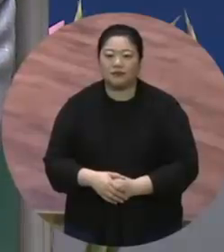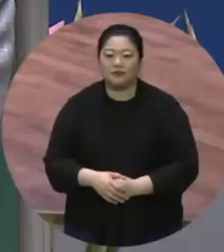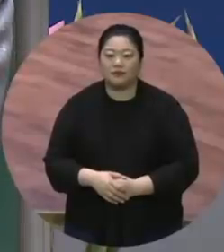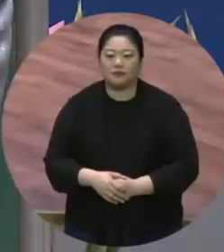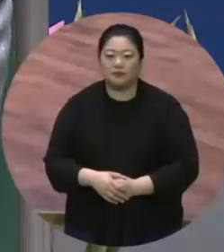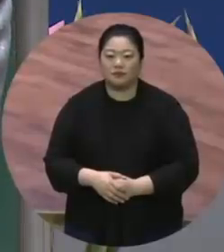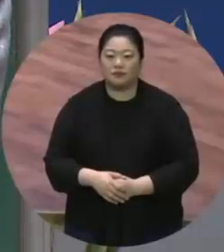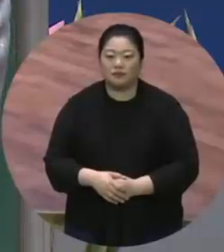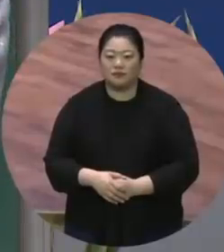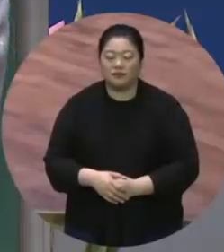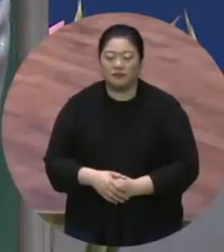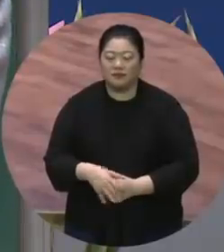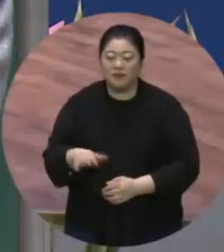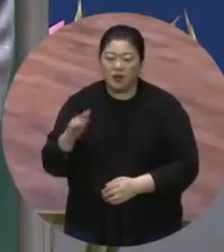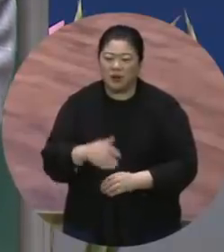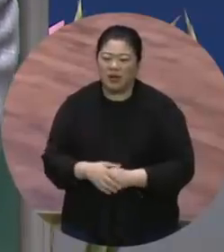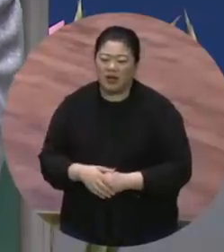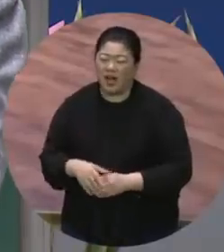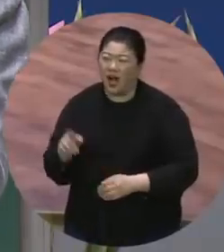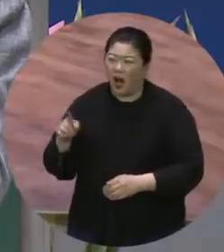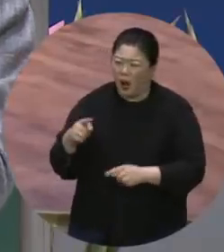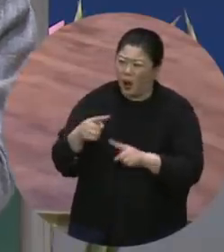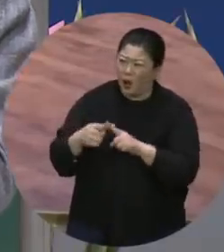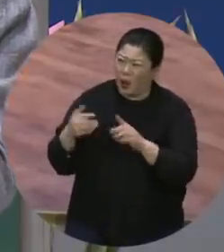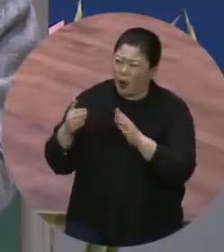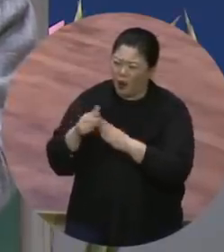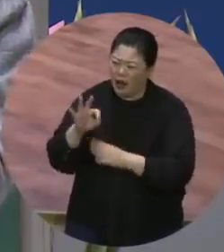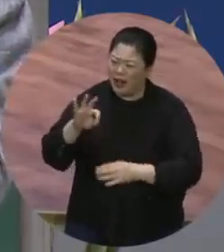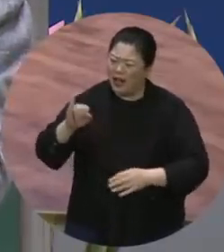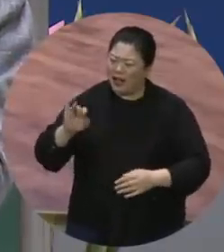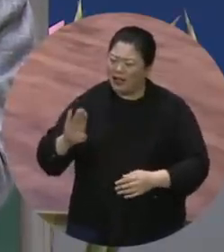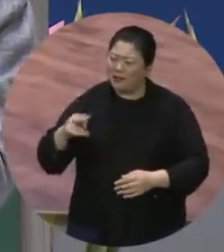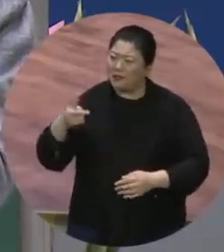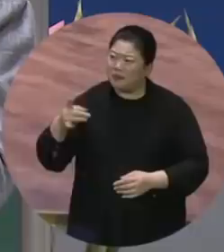아이고, 뭐 교회 건물 친다 입당한 지 얼마 안 됐나 또